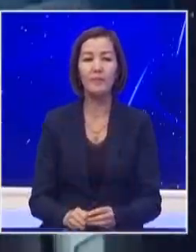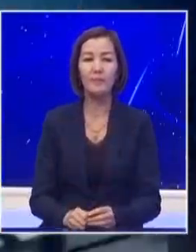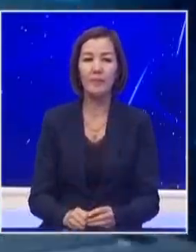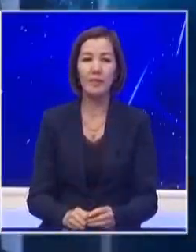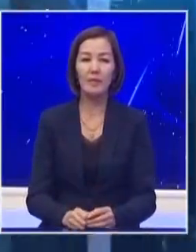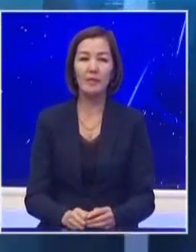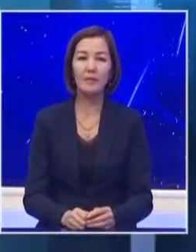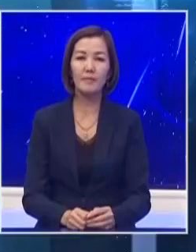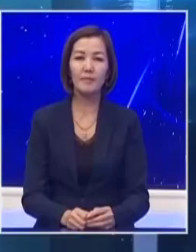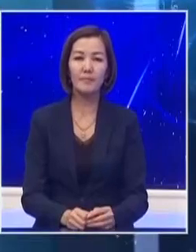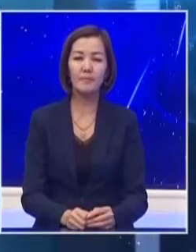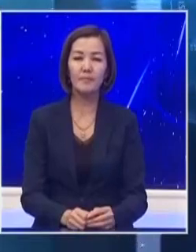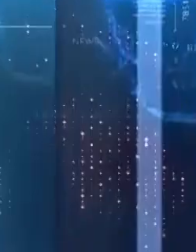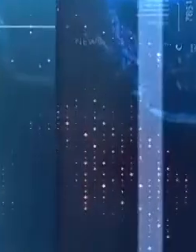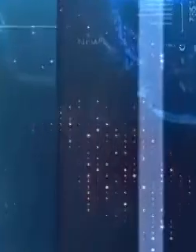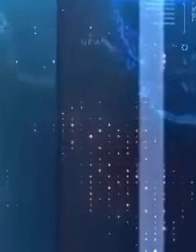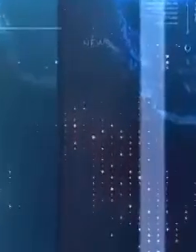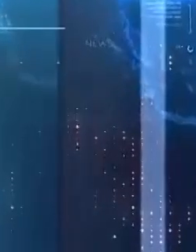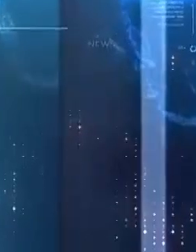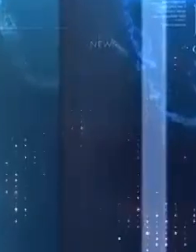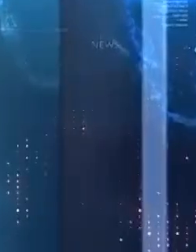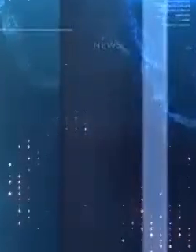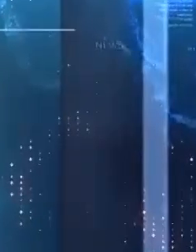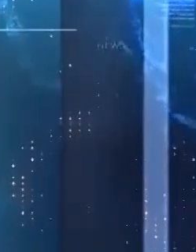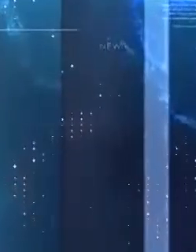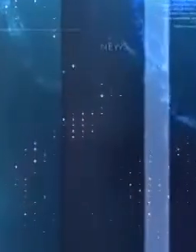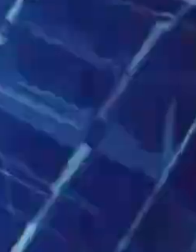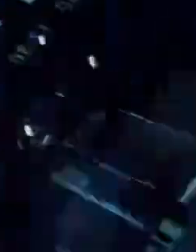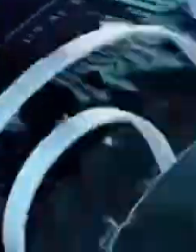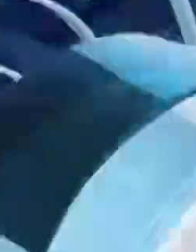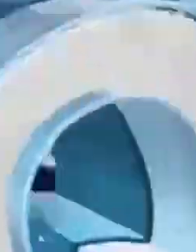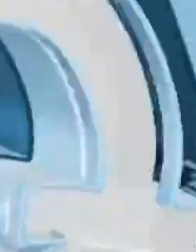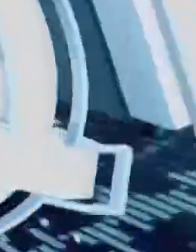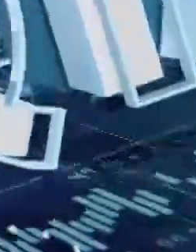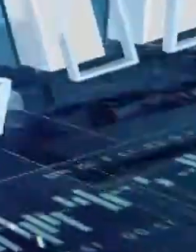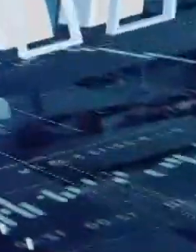Мадина Берікқызы, Абылай Құттықбай, Жетісу телеарнасы, Алматы облысынан.